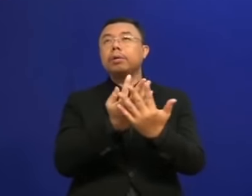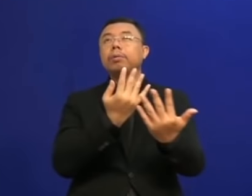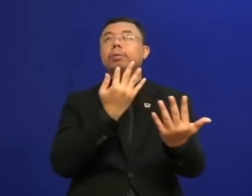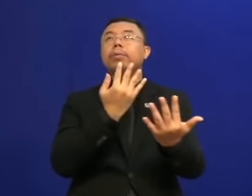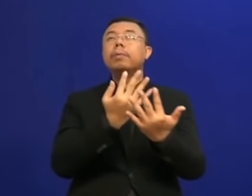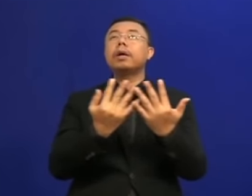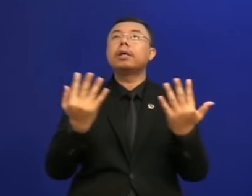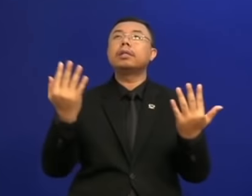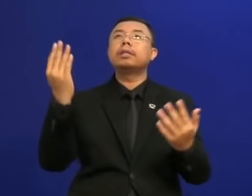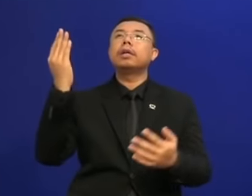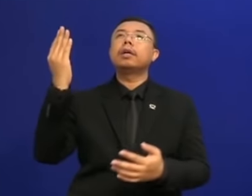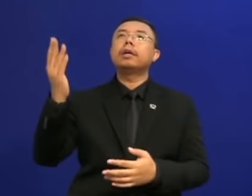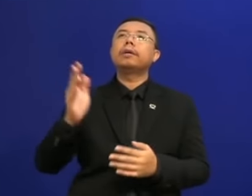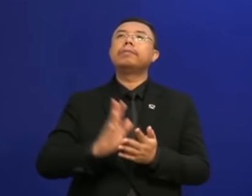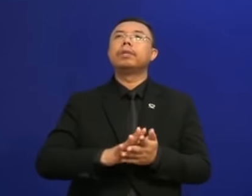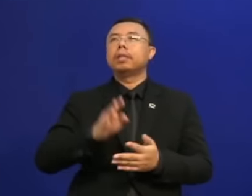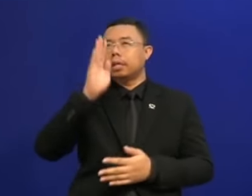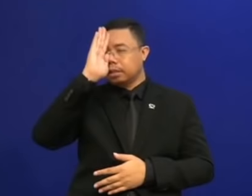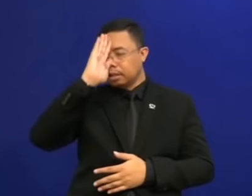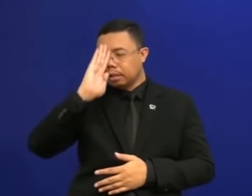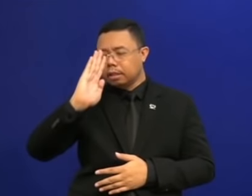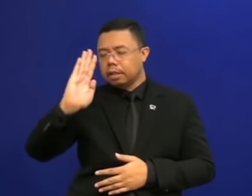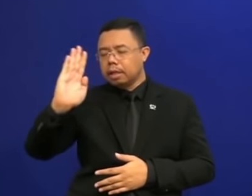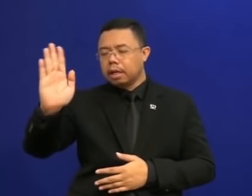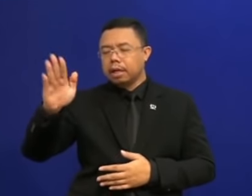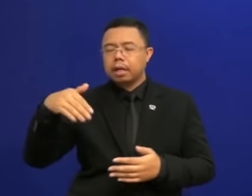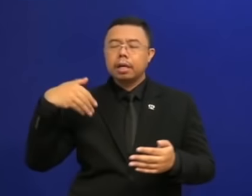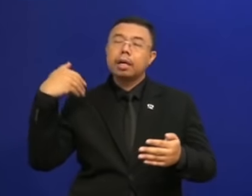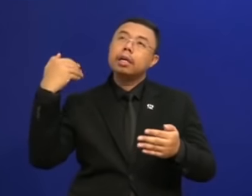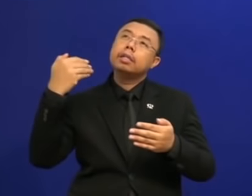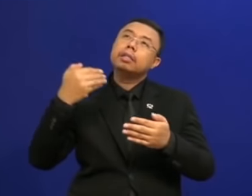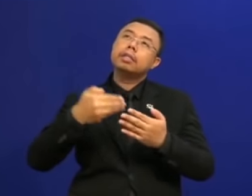bagi umatnya yang setia